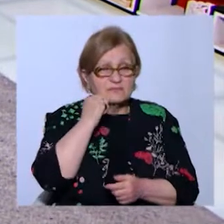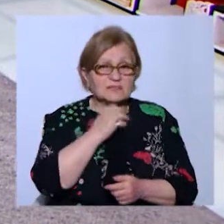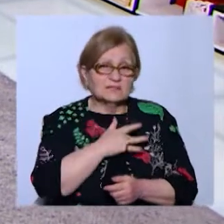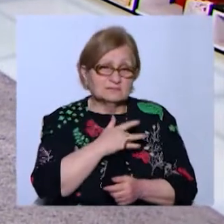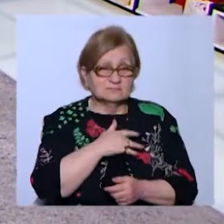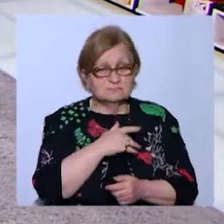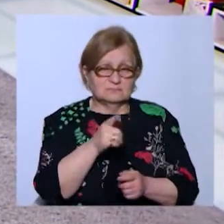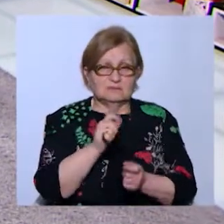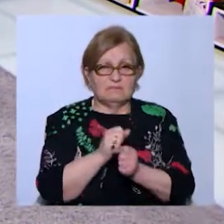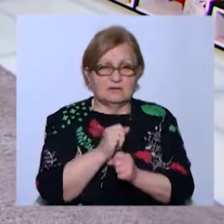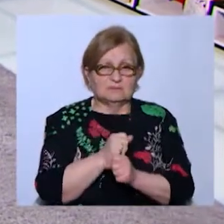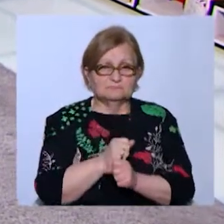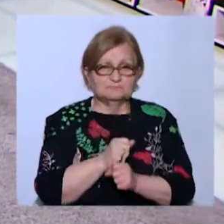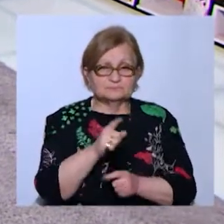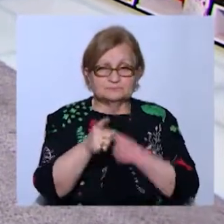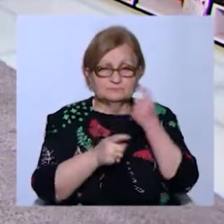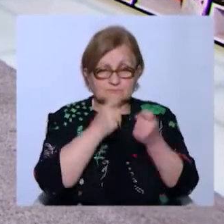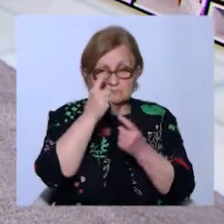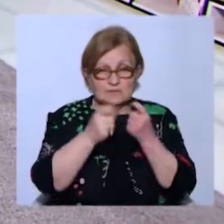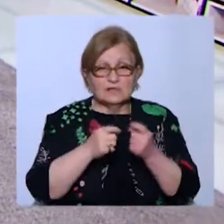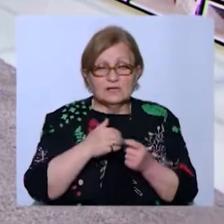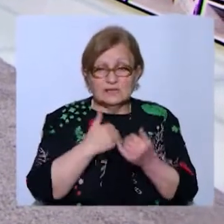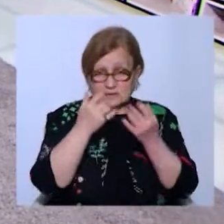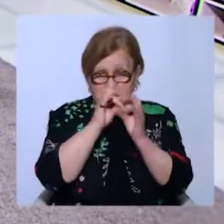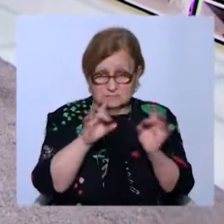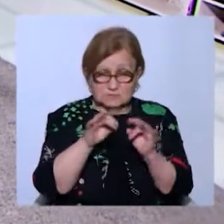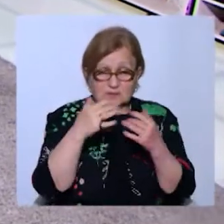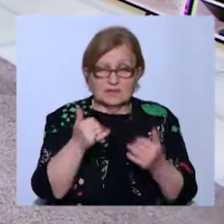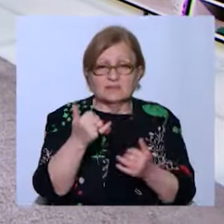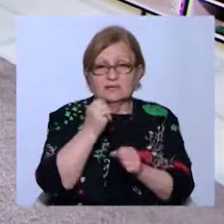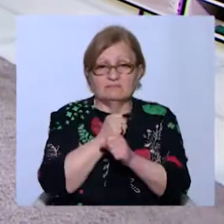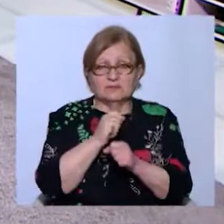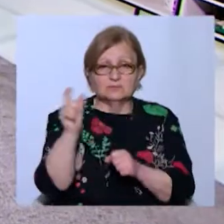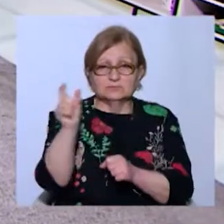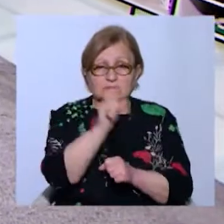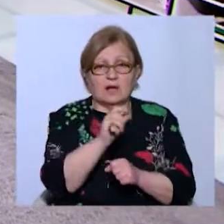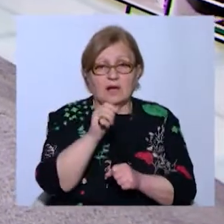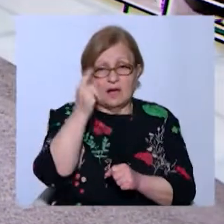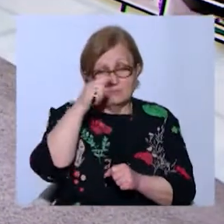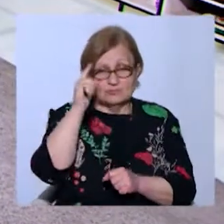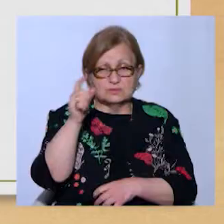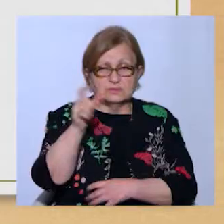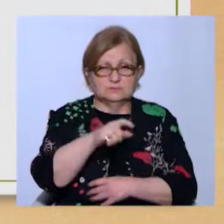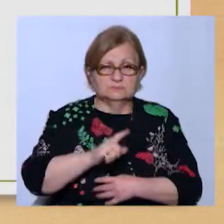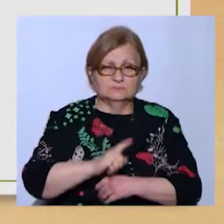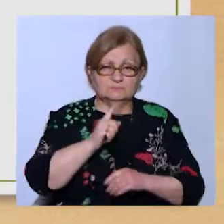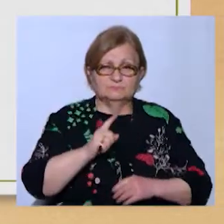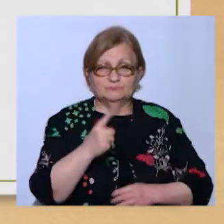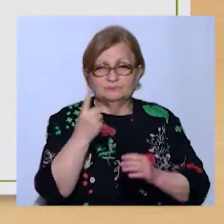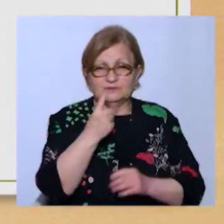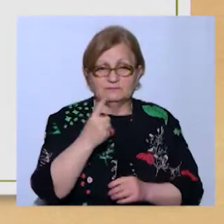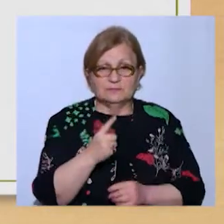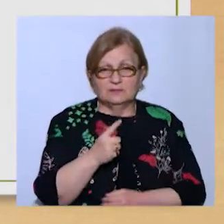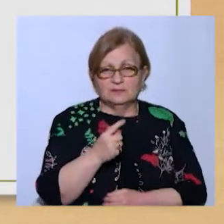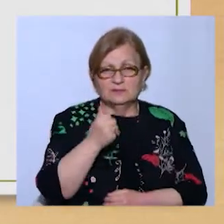ამოხსნით. ამ ინფორმაციით მოდით შემოგთავაზეთ რამდენიმე ამოცანას და გავარჩიოთ. ესენი დავიწყოთ განტოლებებით. პირველი არის